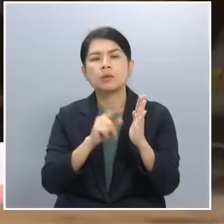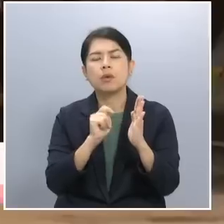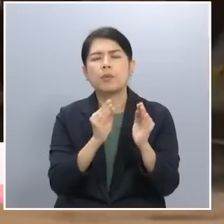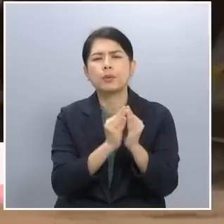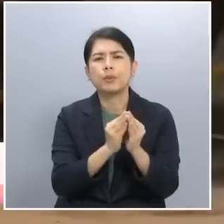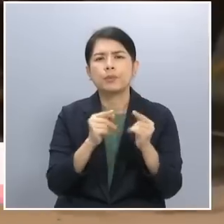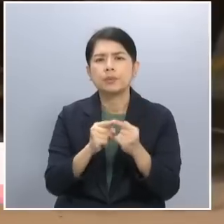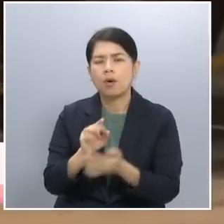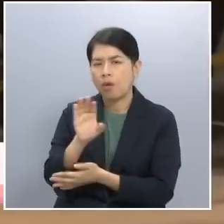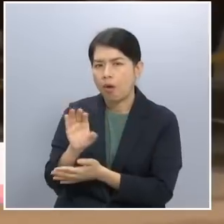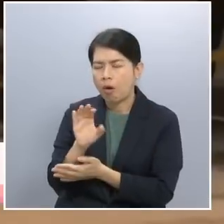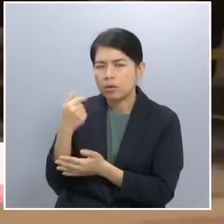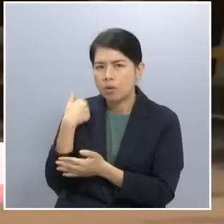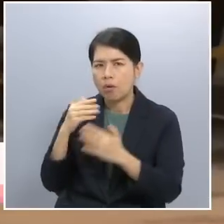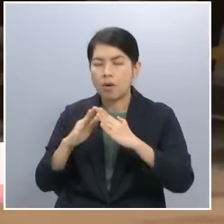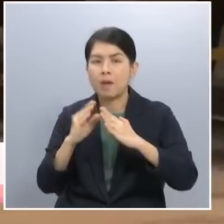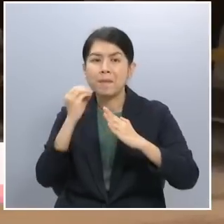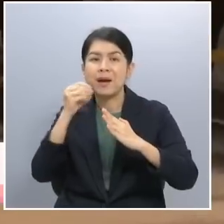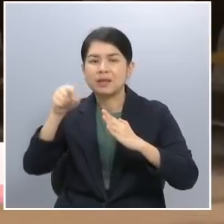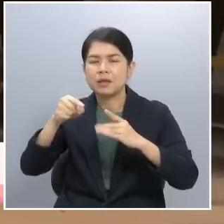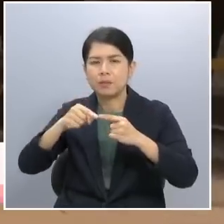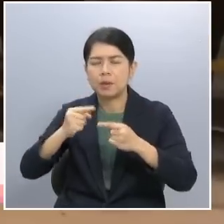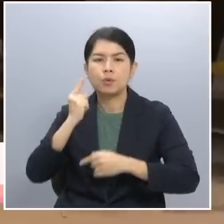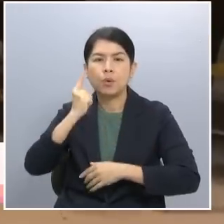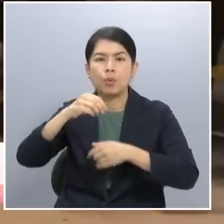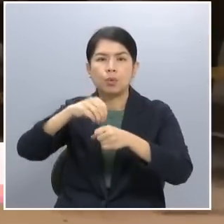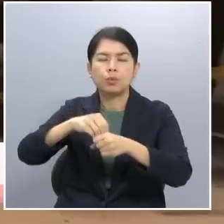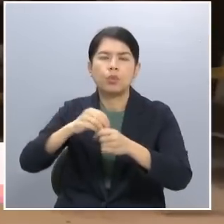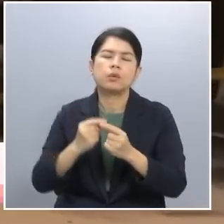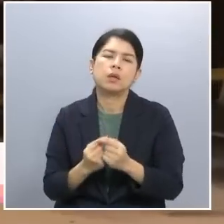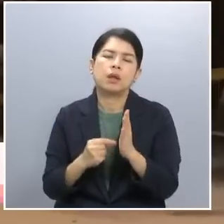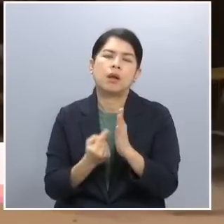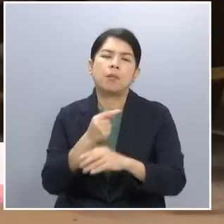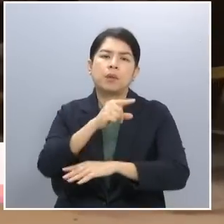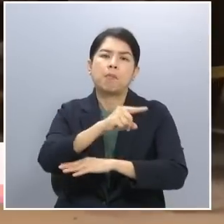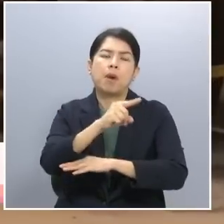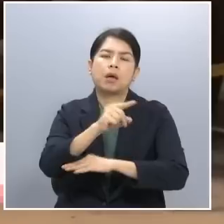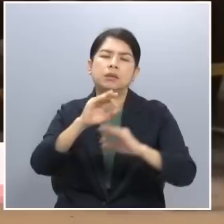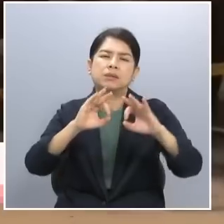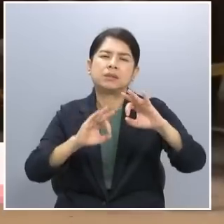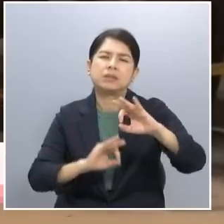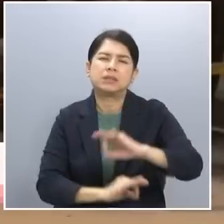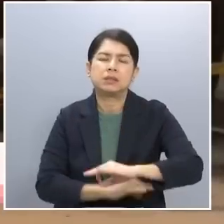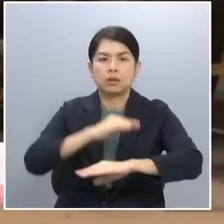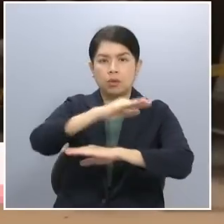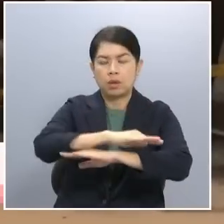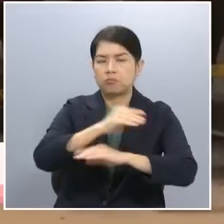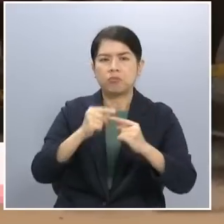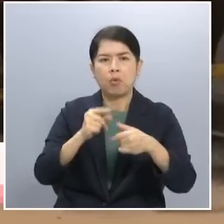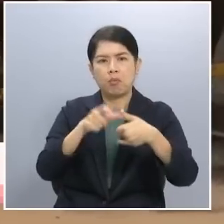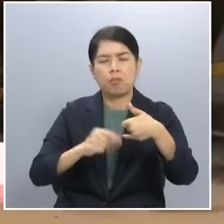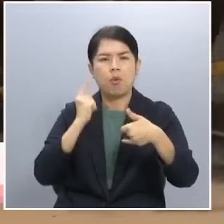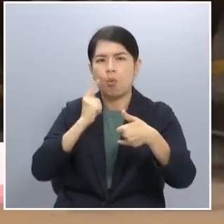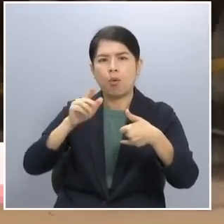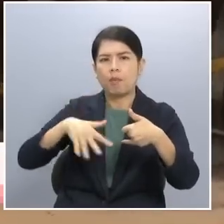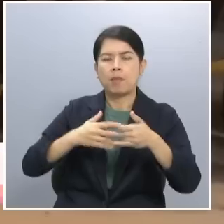ฮะคือพยายามเกลี้ยกล่อมตั้งแต่บ่ายนะครับไปจนเย็นนะไม่เป็นผล ต่อมาตำรวจชุดปฏิบัติการพิเศษก็เข้ามาเสริม